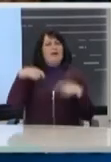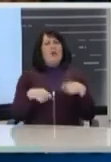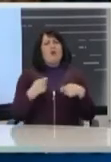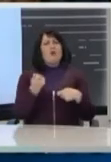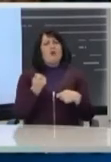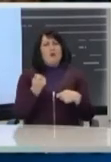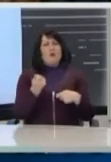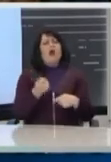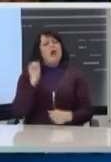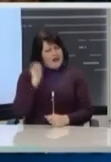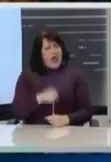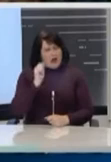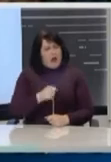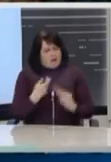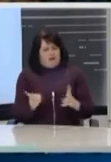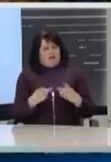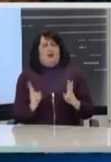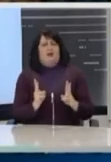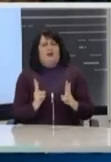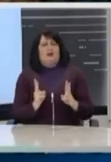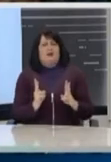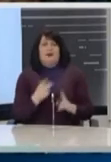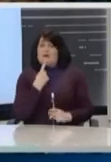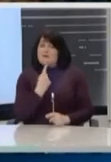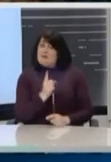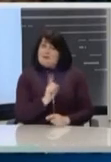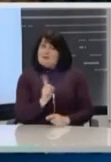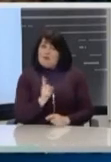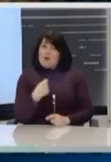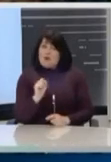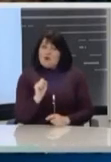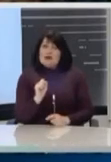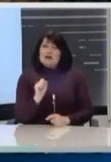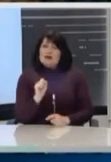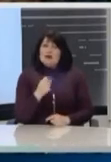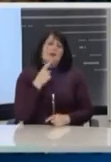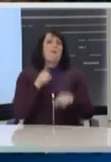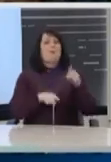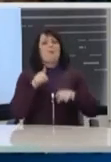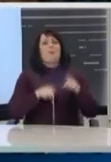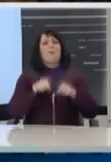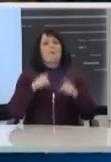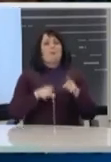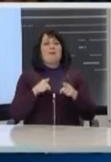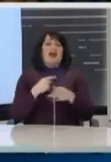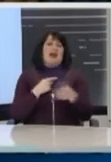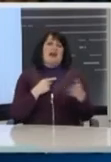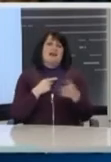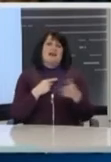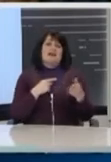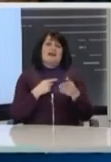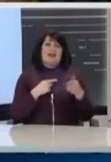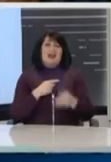έχουν δώσει το πράσινο φως και μην το αρνείστε, παριστάνοντας κατά περίσταση τους αριστερούς και